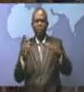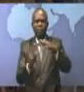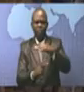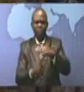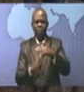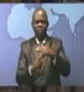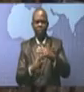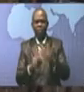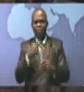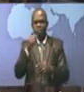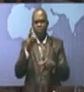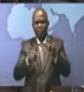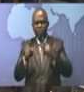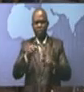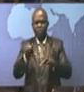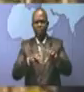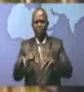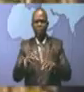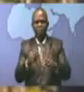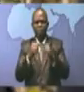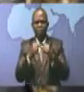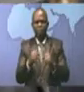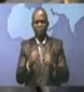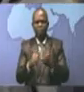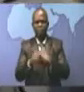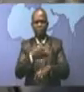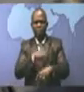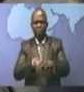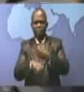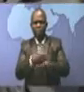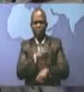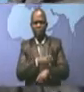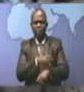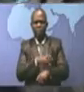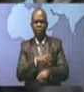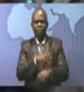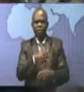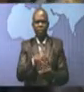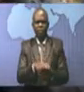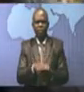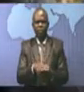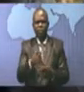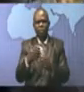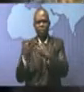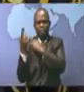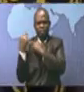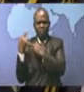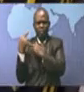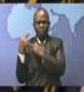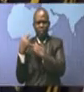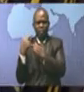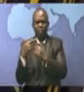la population à faire le tout possible pour accroître la production et l'utiliser d'une façon responsable pour en